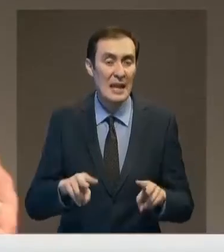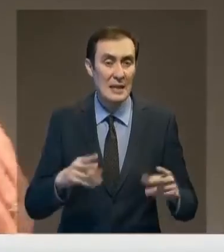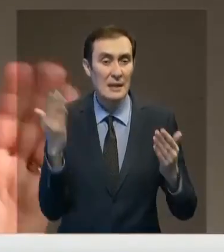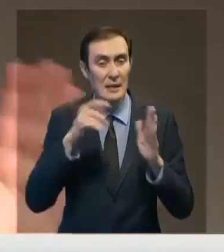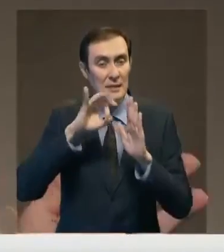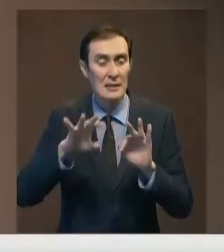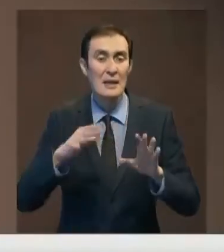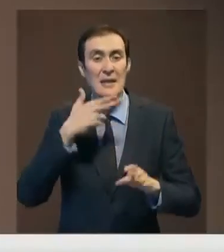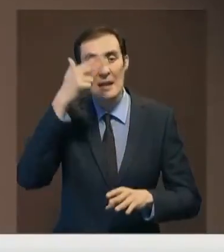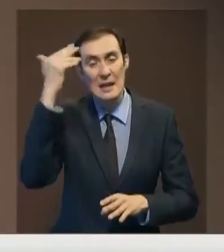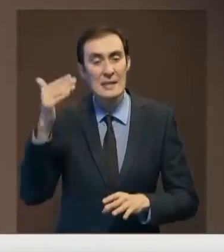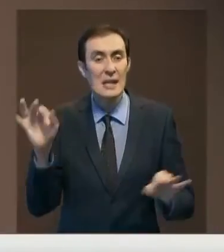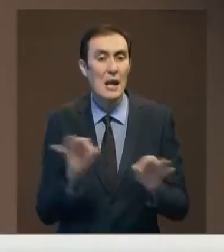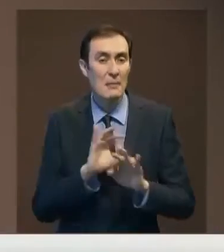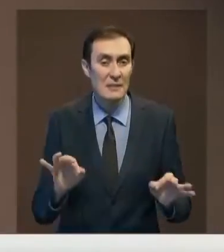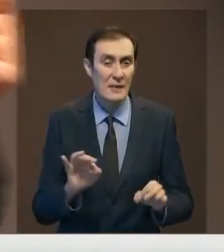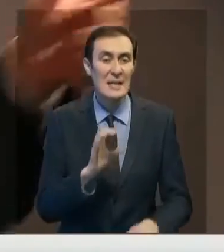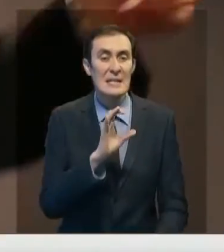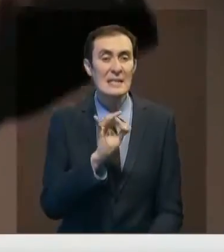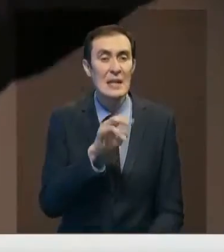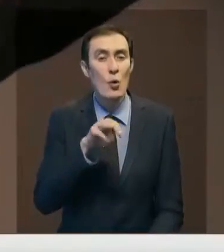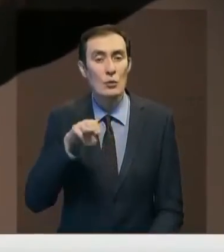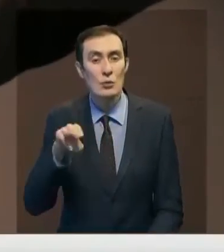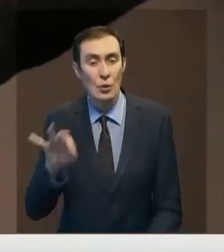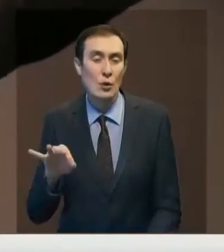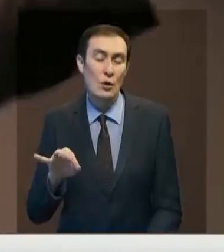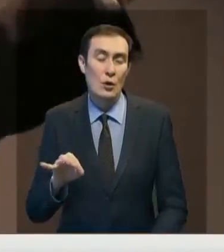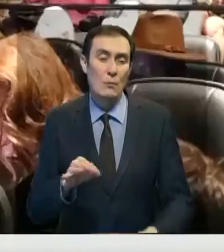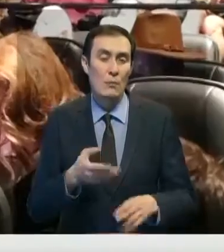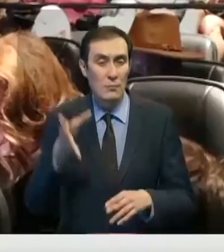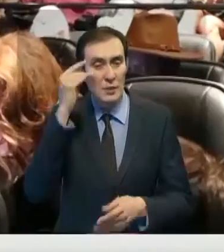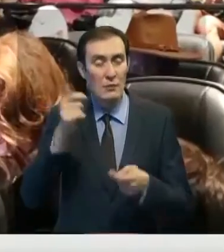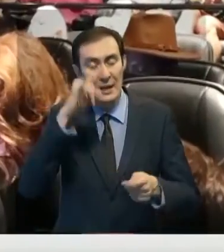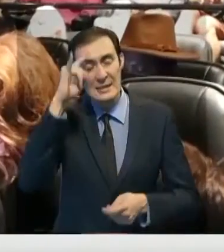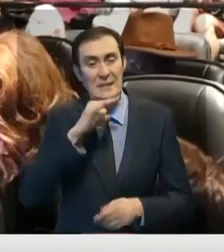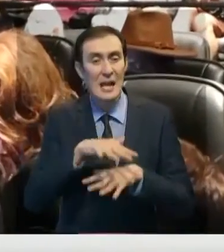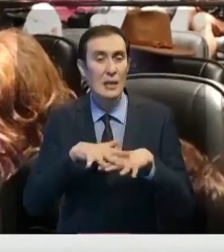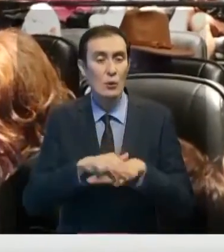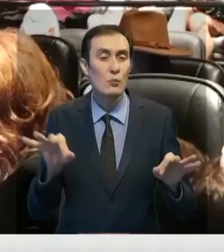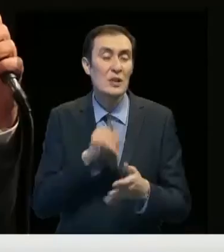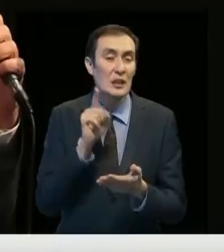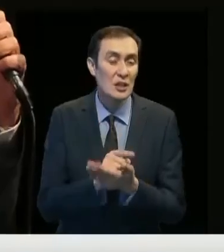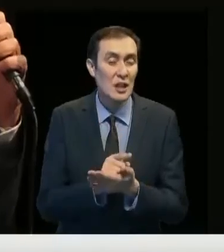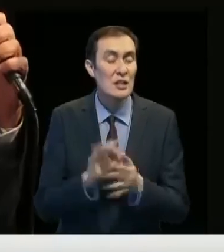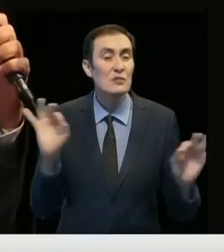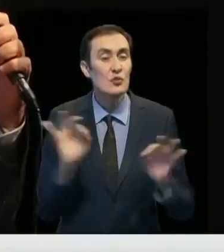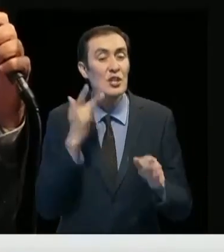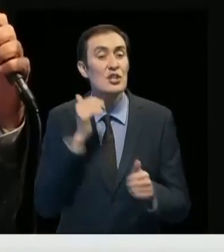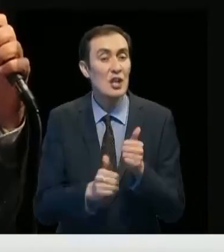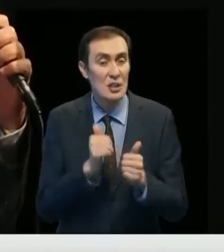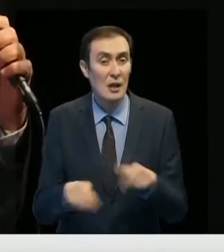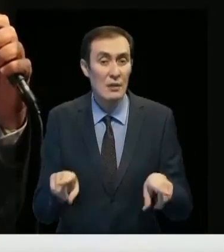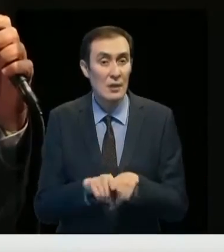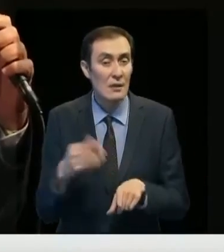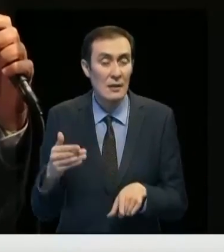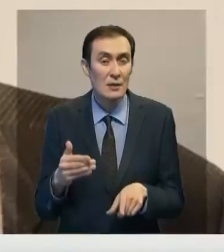картине написал итальянский композитор Карло Сильотто. По мнению маэстро, казахская народная музыка должна звучать чаще, так как равных в